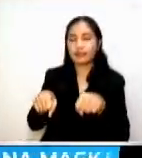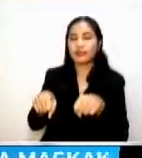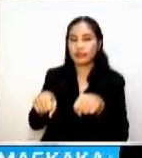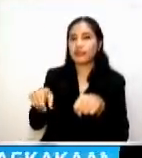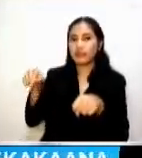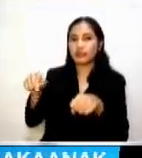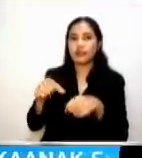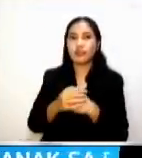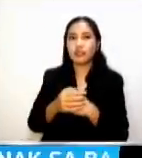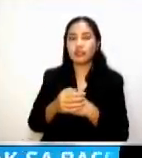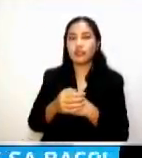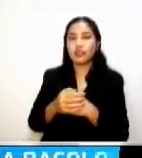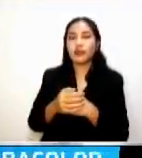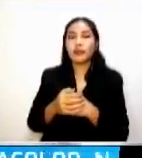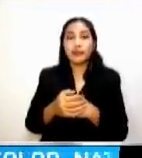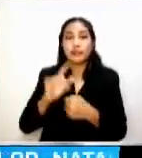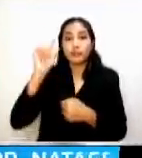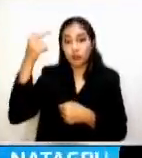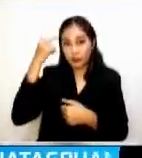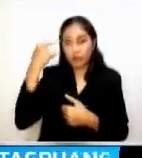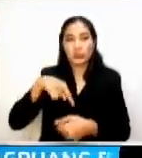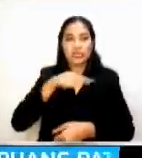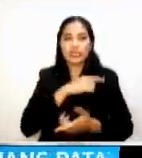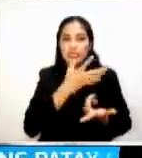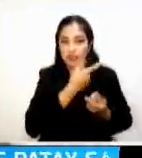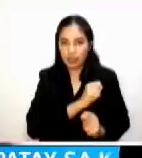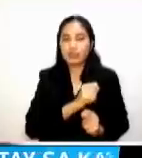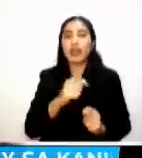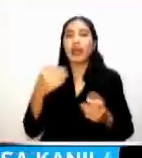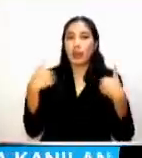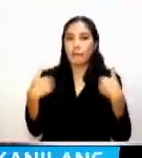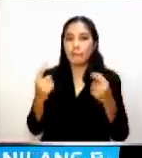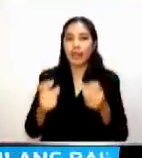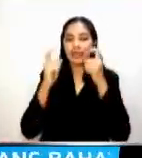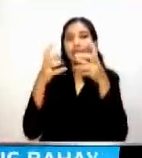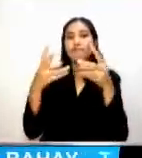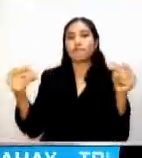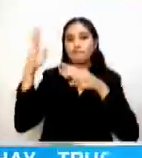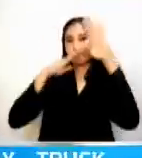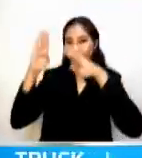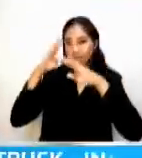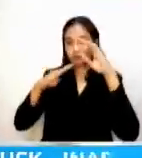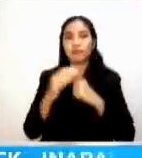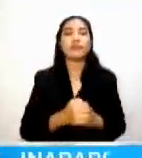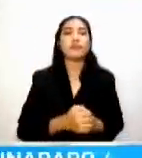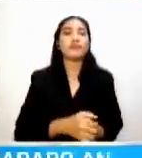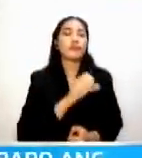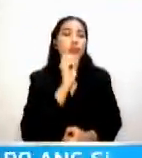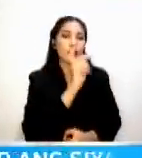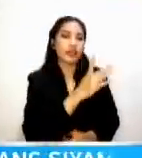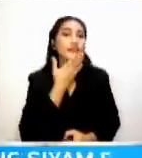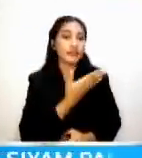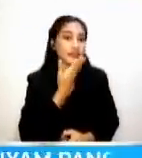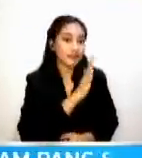trust over the local government units na agaran nga po nilang tutugunan ang mga reklamo ito. Okay, maraming salamat po sa inyong oras na ibinahagi po sa Balitang